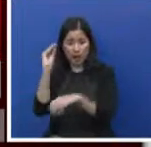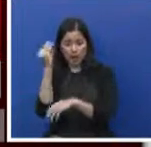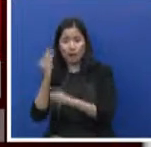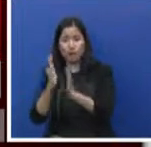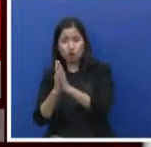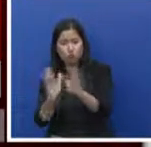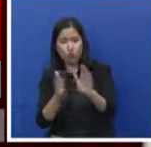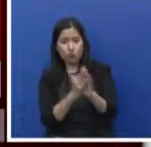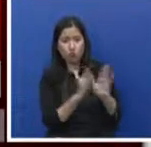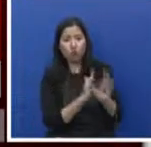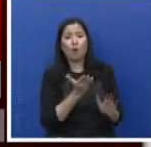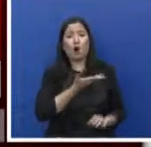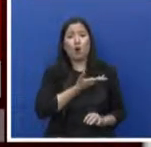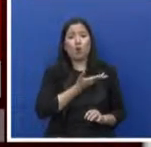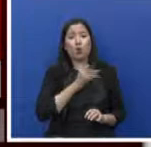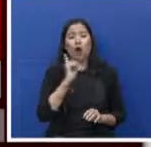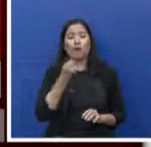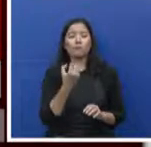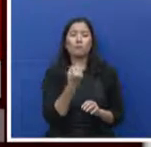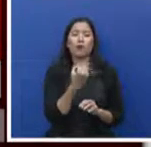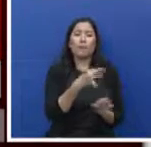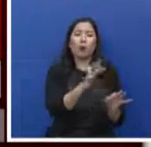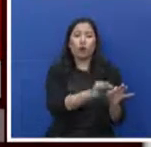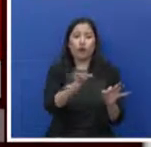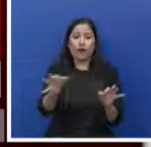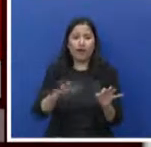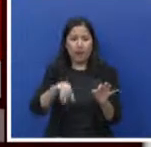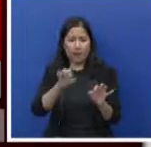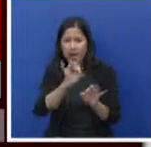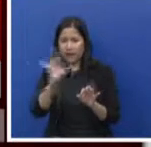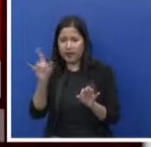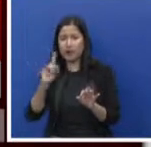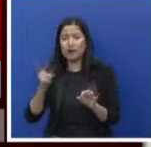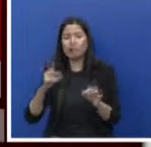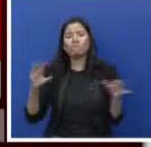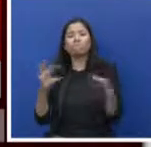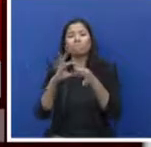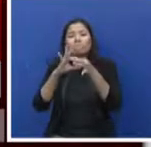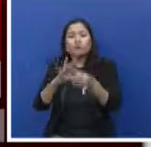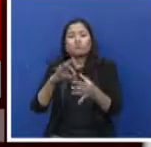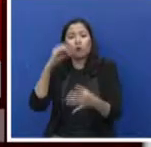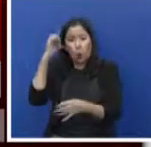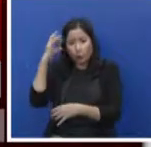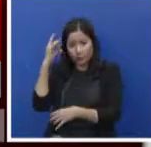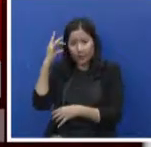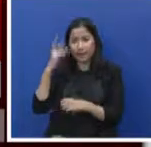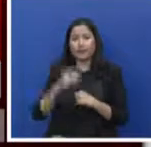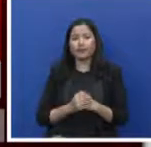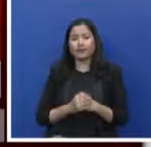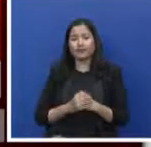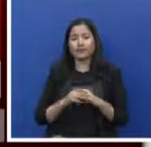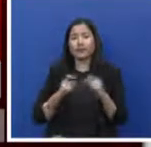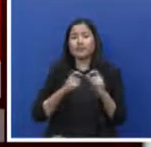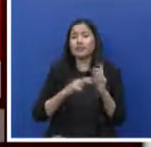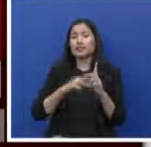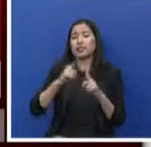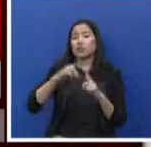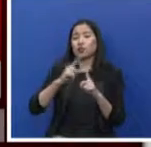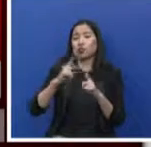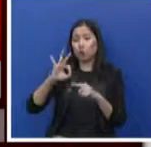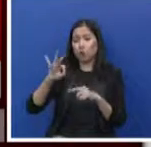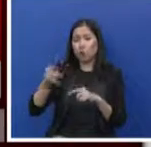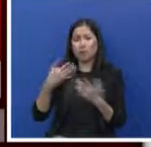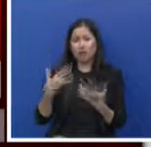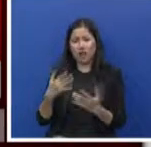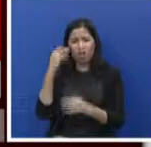kota bersama rekan kami Gojek dalam hal ini. Kalau dari Mbak Sinto sendiri, sejauh mana nih Mbak Gojek? Karena